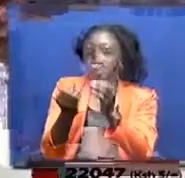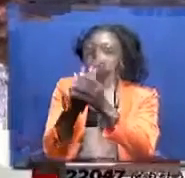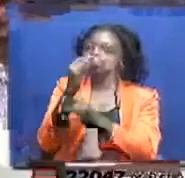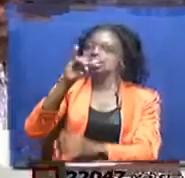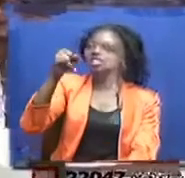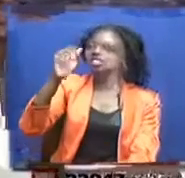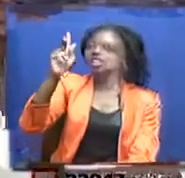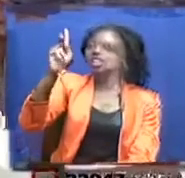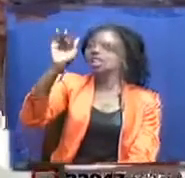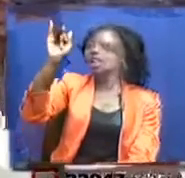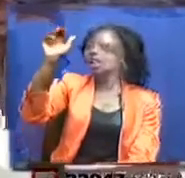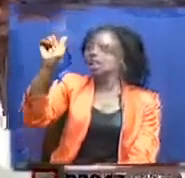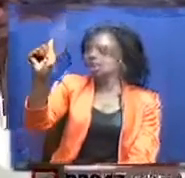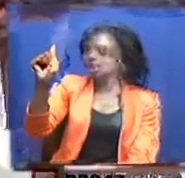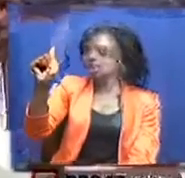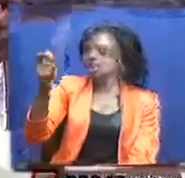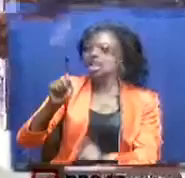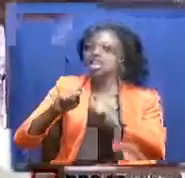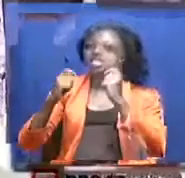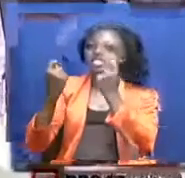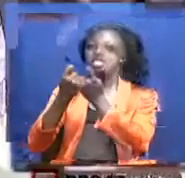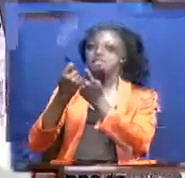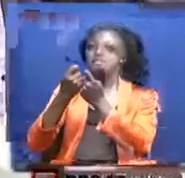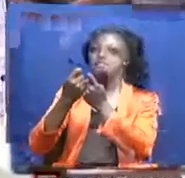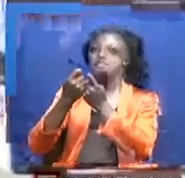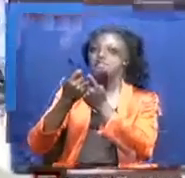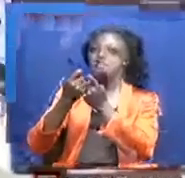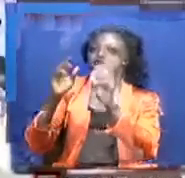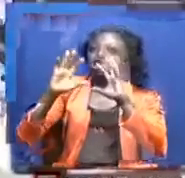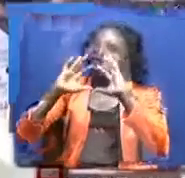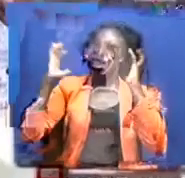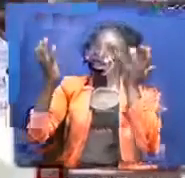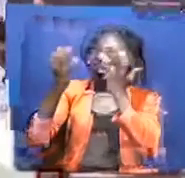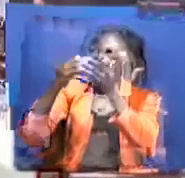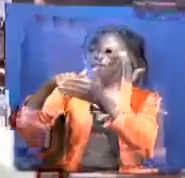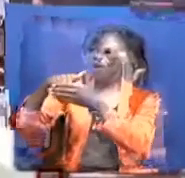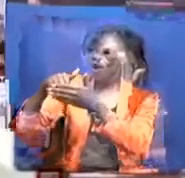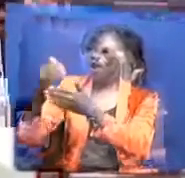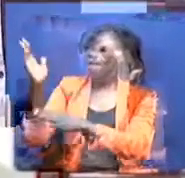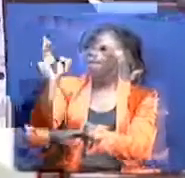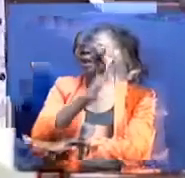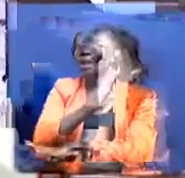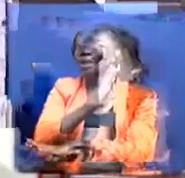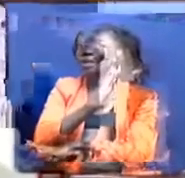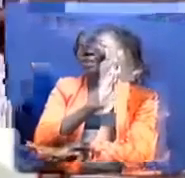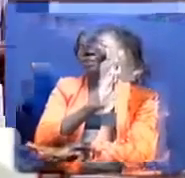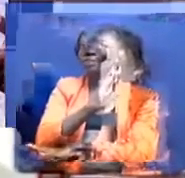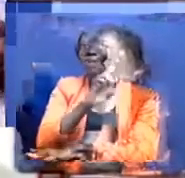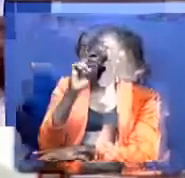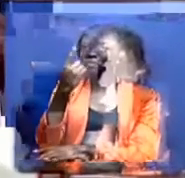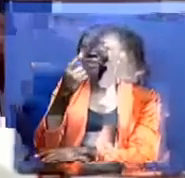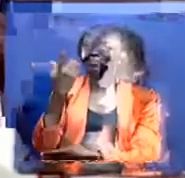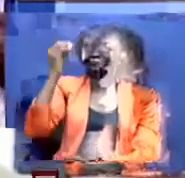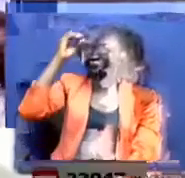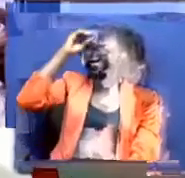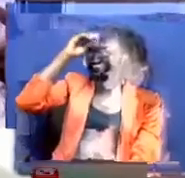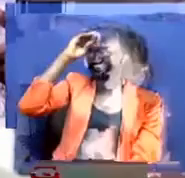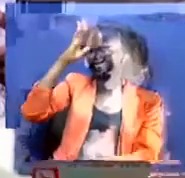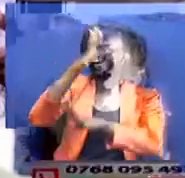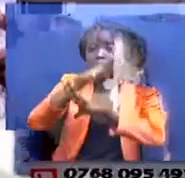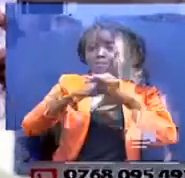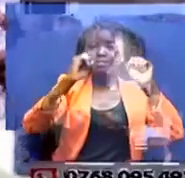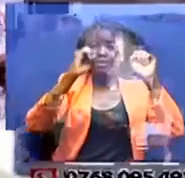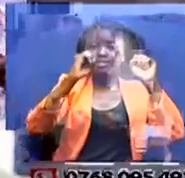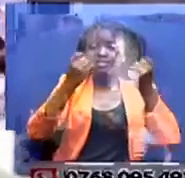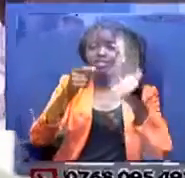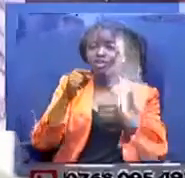JKIA, ambapo timu ya taifa ya mchezo wa netball ilikuwa inarejea kutoka kule Afrika Kusini. Na baada ya kurejea, wacha mwanzo tupate kauli ya rais wa shirikisho ile,